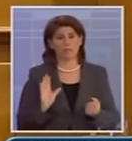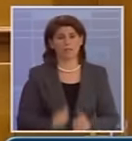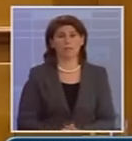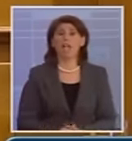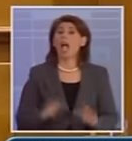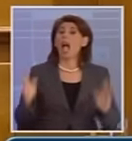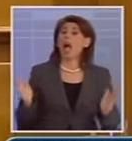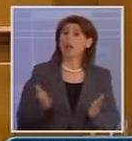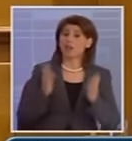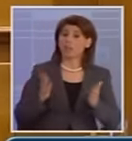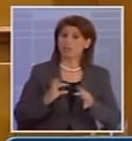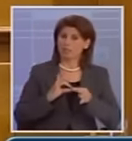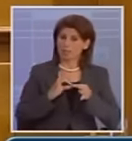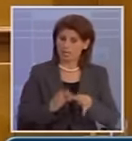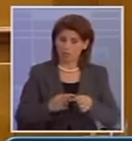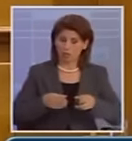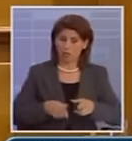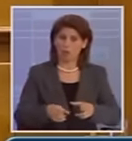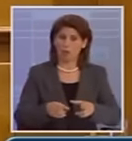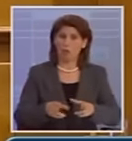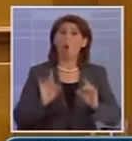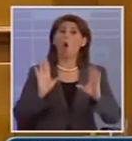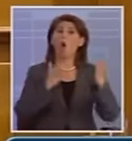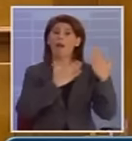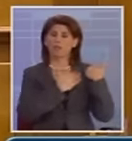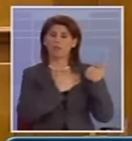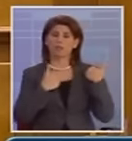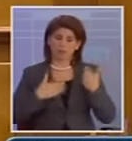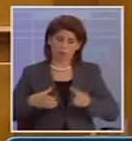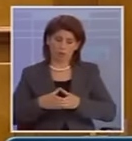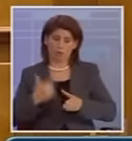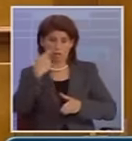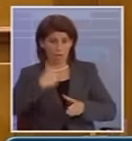Αν όμως συνεχίσετε το δρόμο της ανευθυνότητας, τότε η παράταξή μας